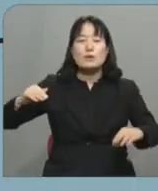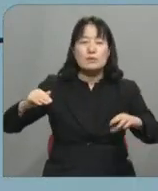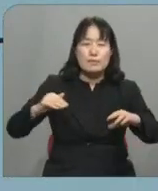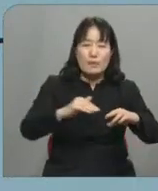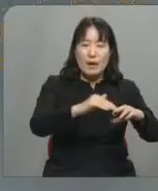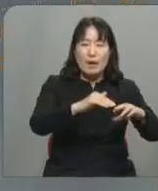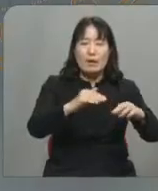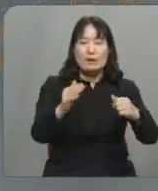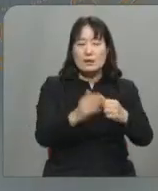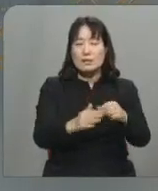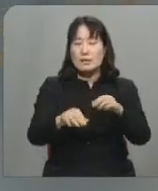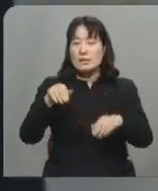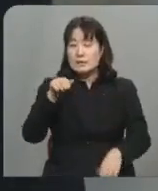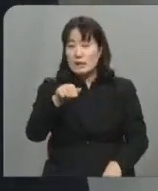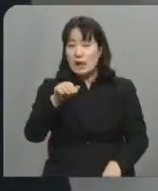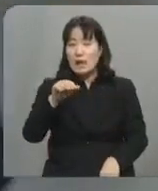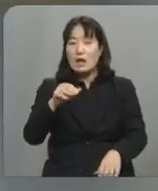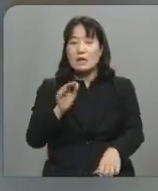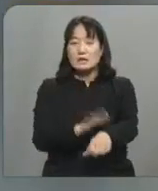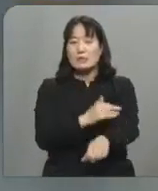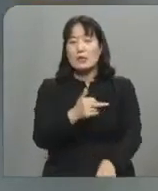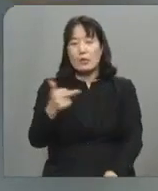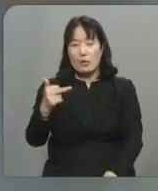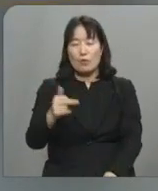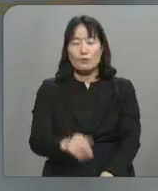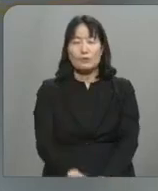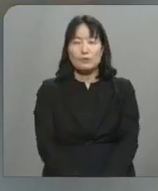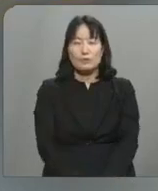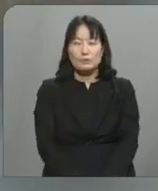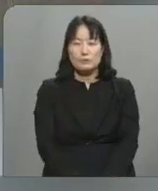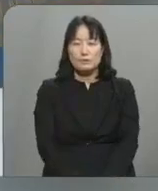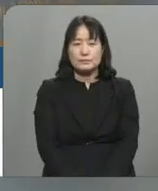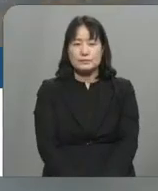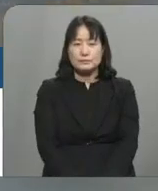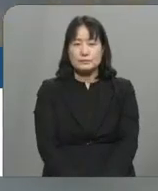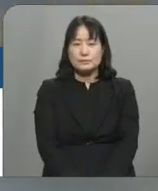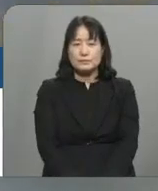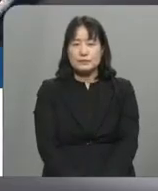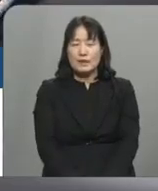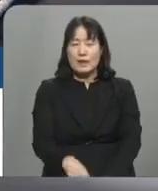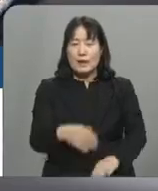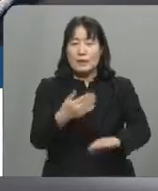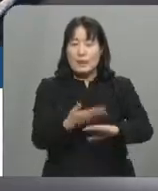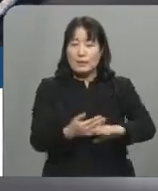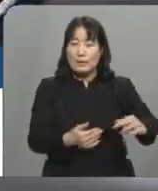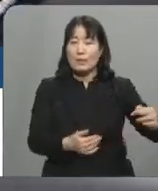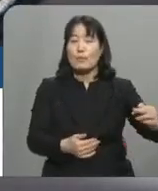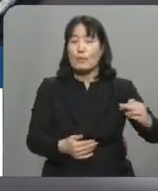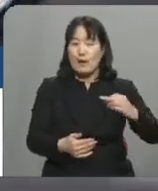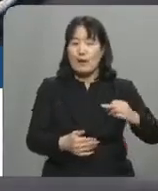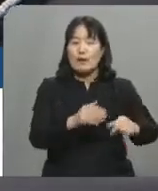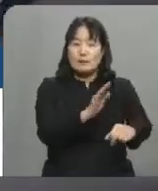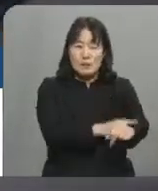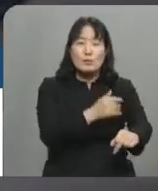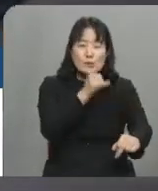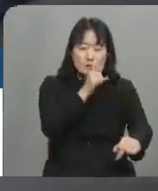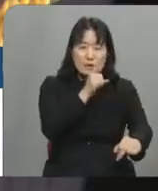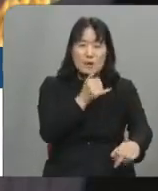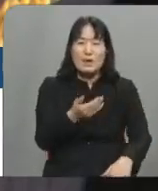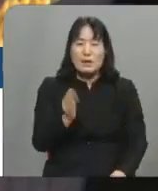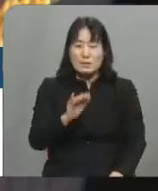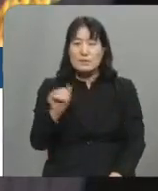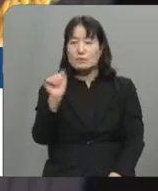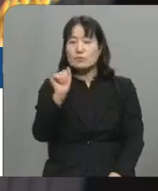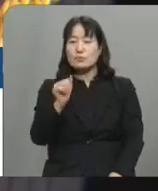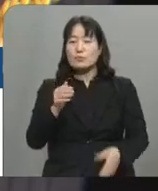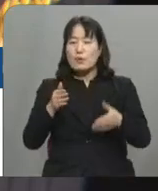때문에 승용차의 과실이 더 크다는 겁니다. 정차하거나 그런 사람들 다 잘못이 있지만 그냥 정상적으로 가는 사람도 주의무가 더